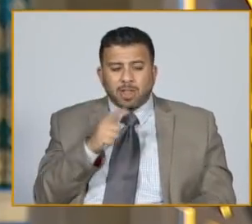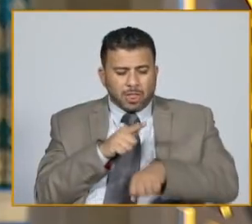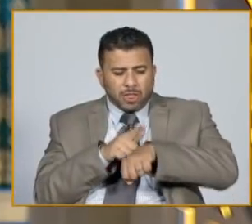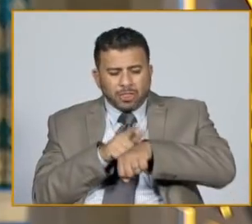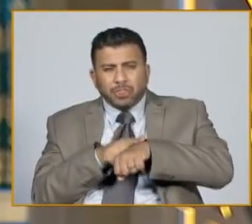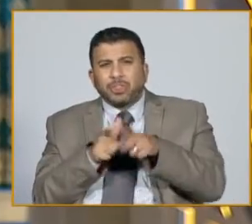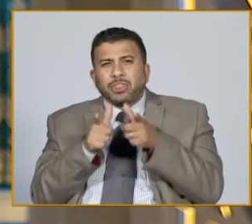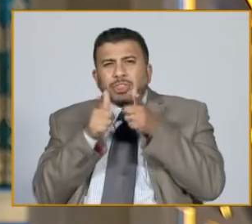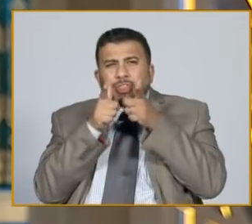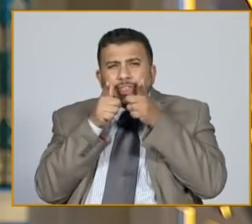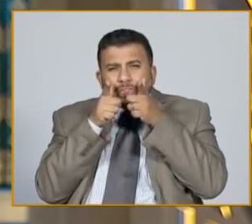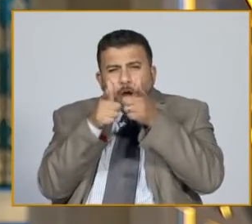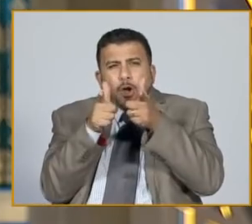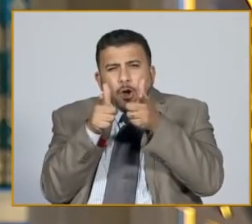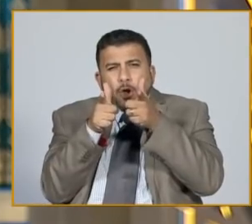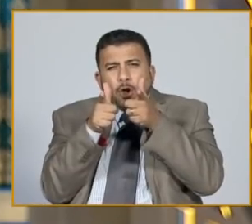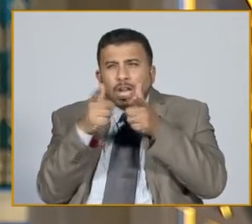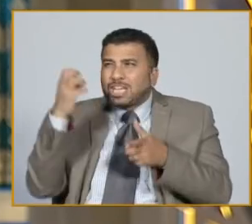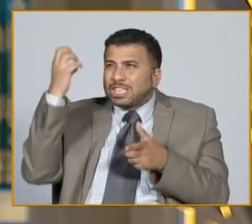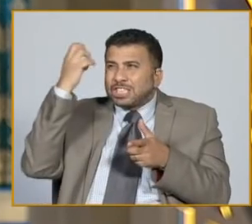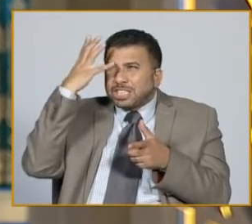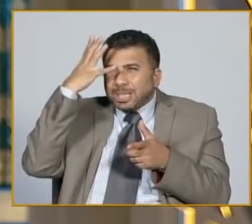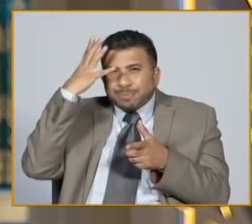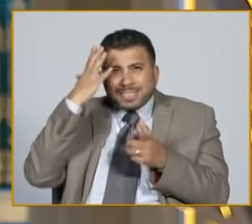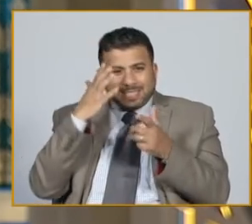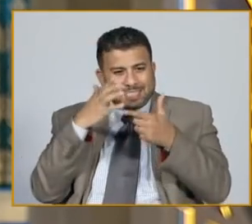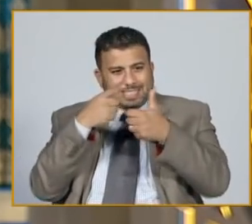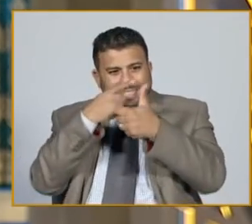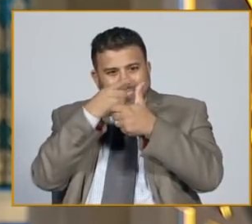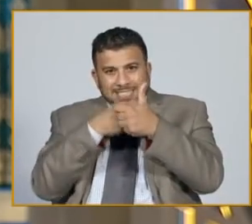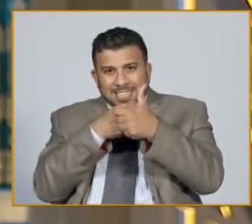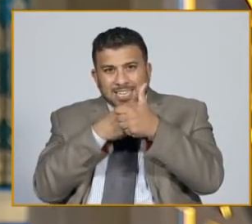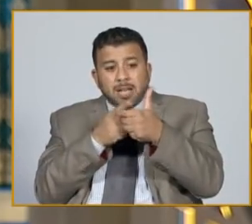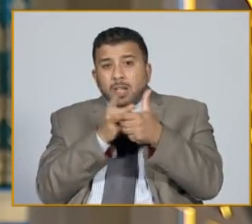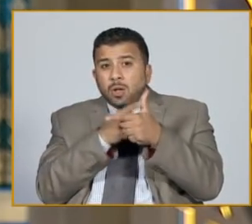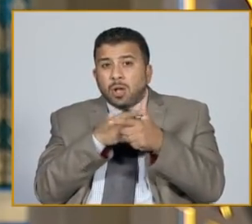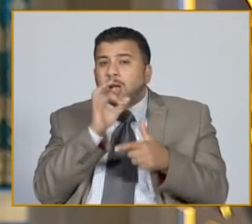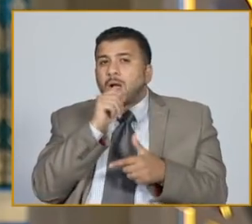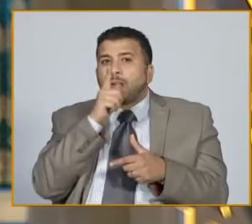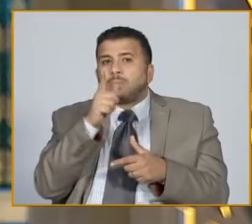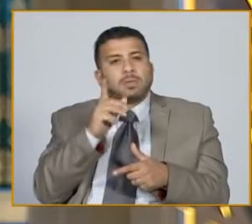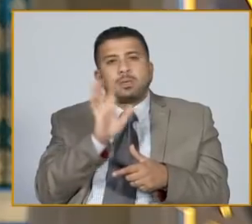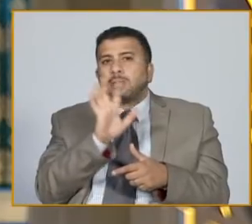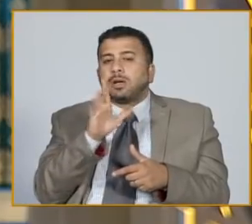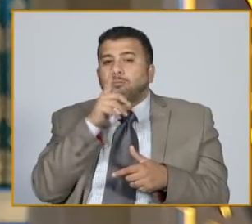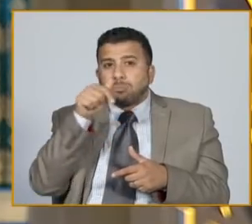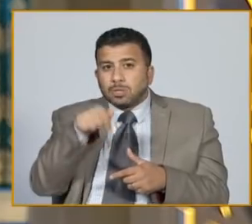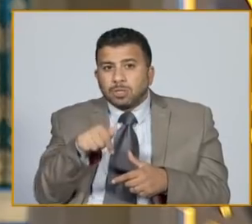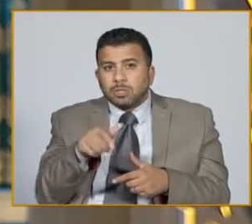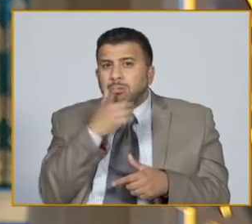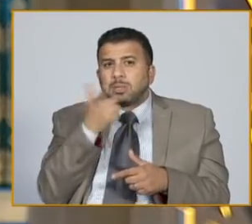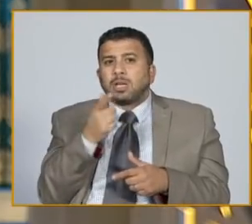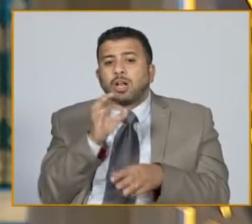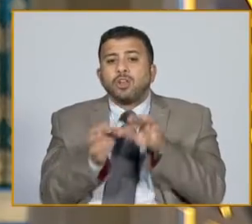الظهر بدقيقتين ثلاثة أربعة، هذا الوقت شديد، لأن النبي عليه الصلاة والسلام أخبر بأن هذا الوقت تسجر